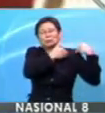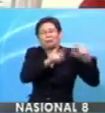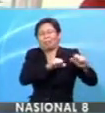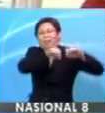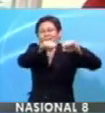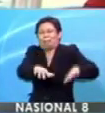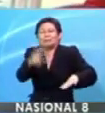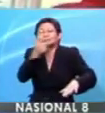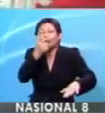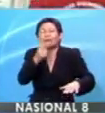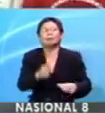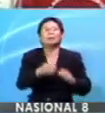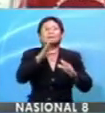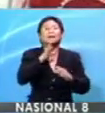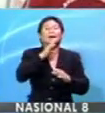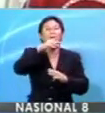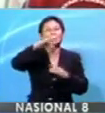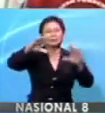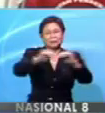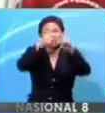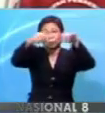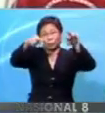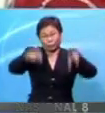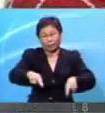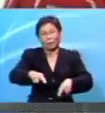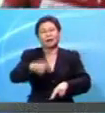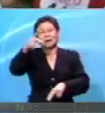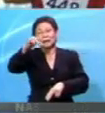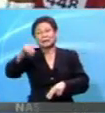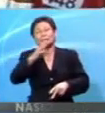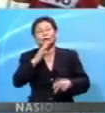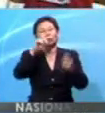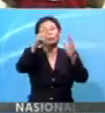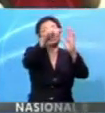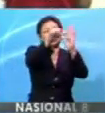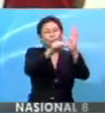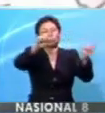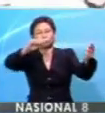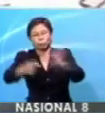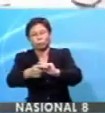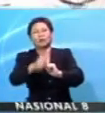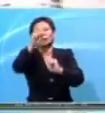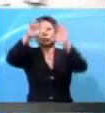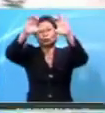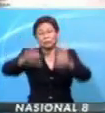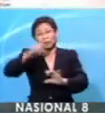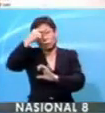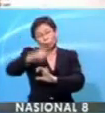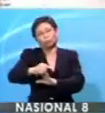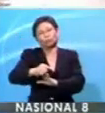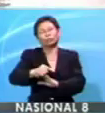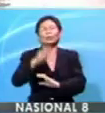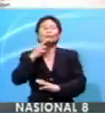bercakap dalam sidang dewan rakyat hari ini kiri berkata peruntukan pindaan itu juga dilihat sebagai salah satu mekanisme untuk